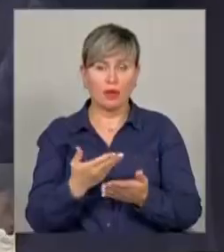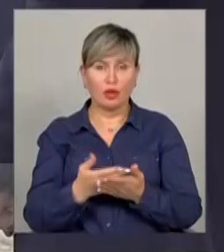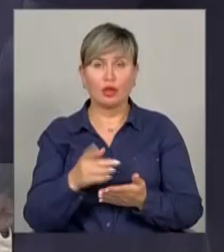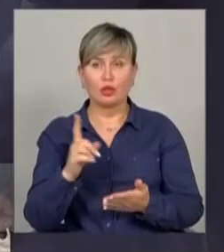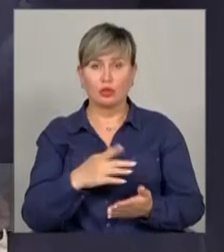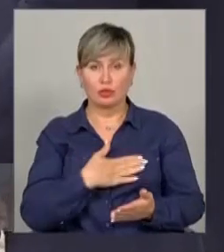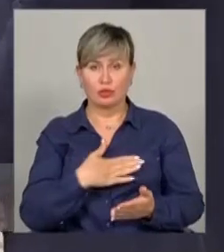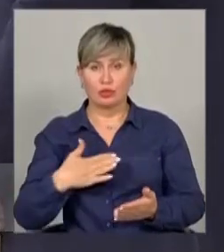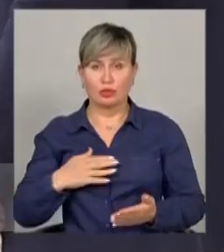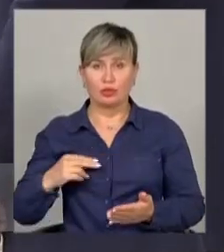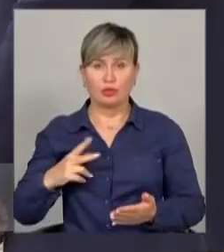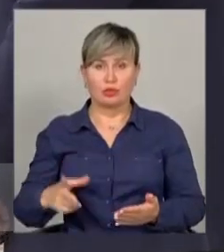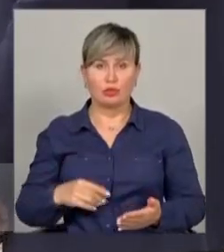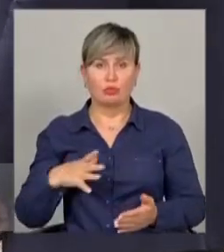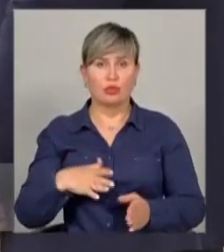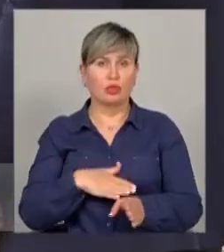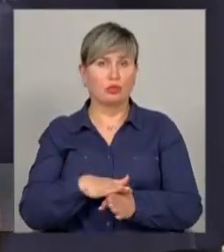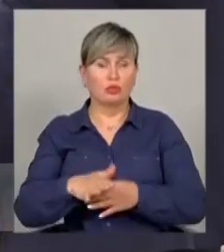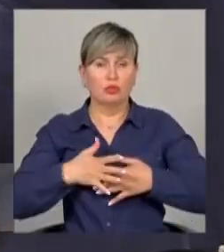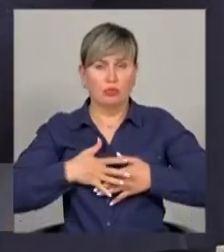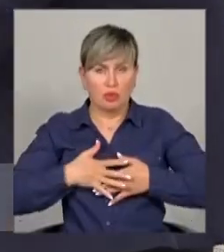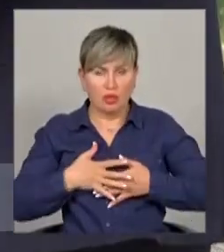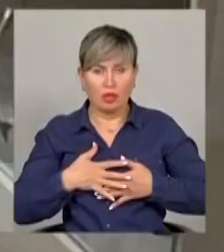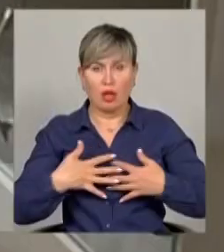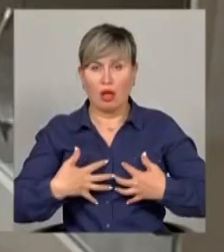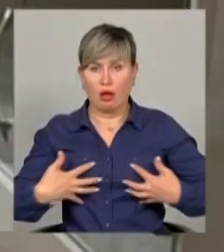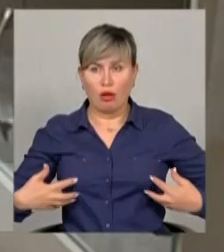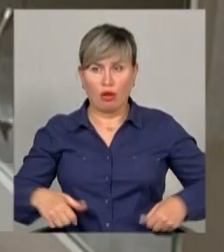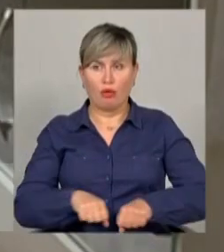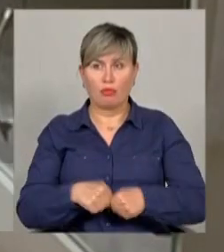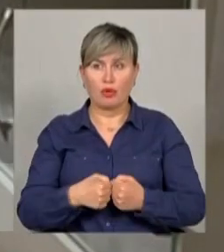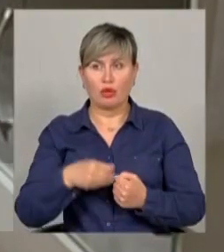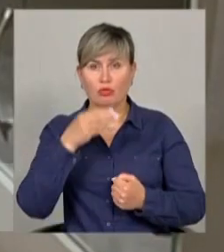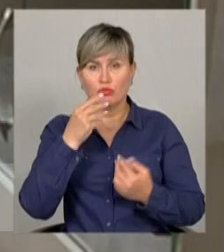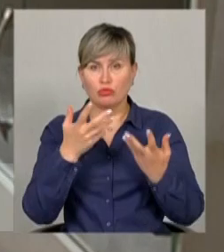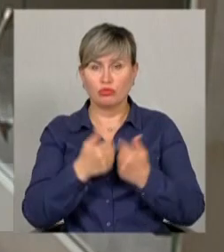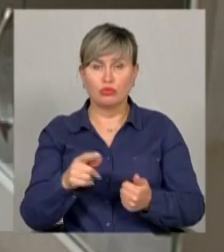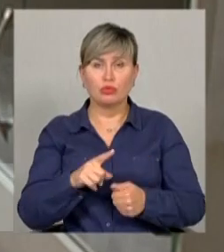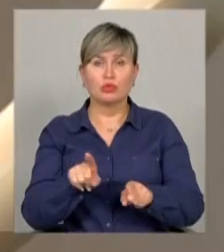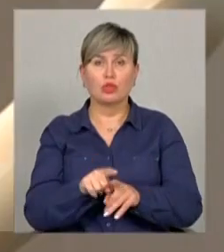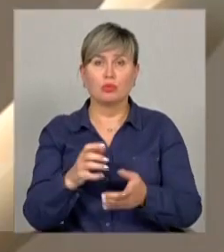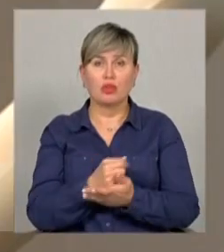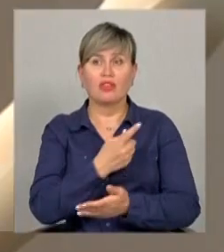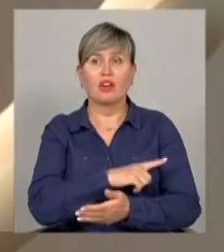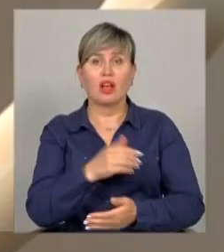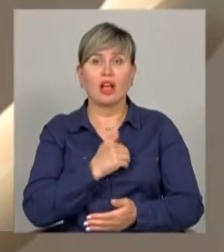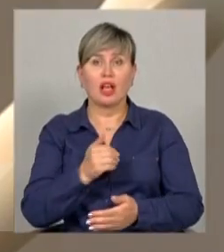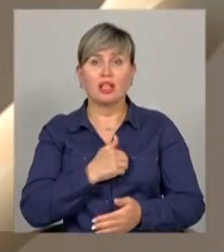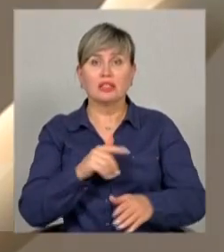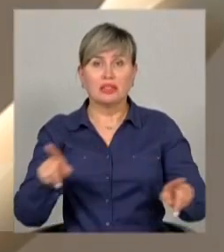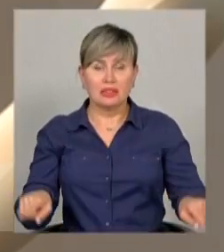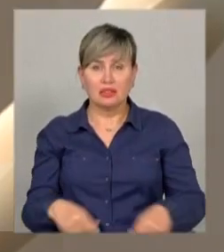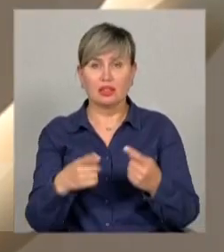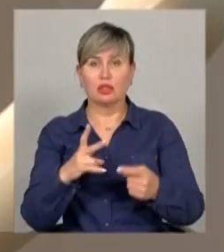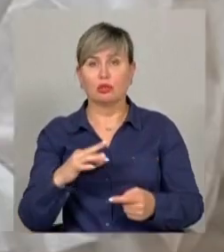грудная клетка его дочери была полностью продавлена, а ребра переломаны. Мужчина считает, что таким образом врачи хотели ее реанимировать,